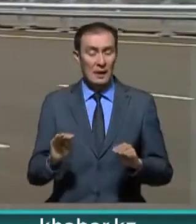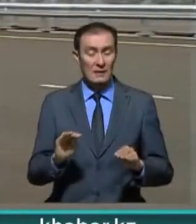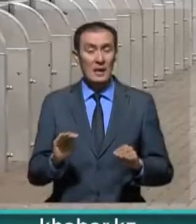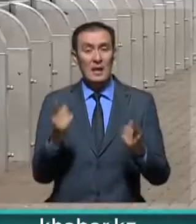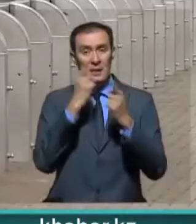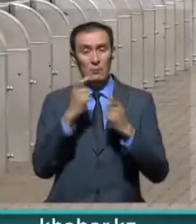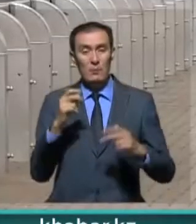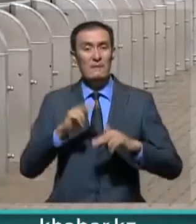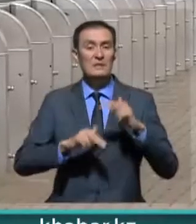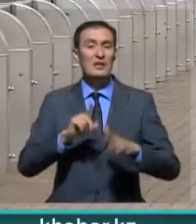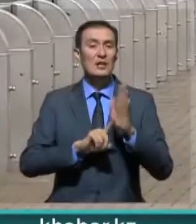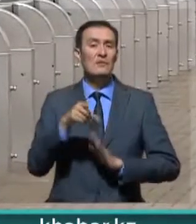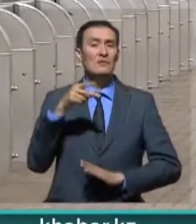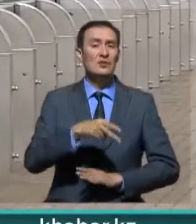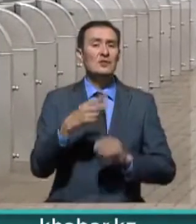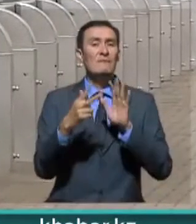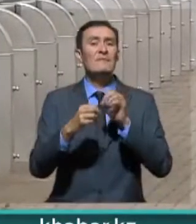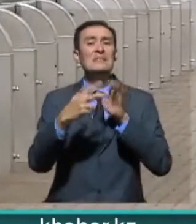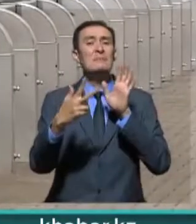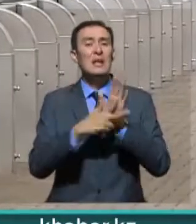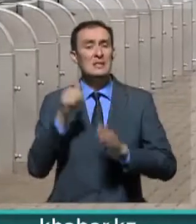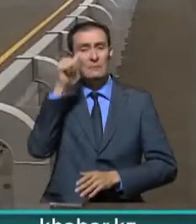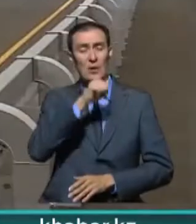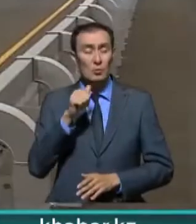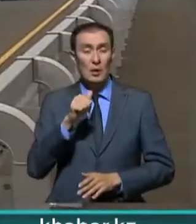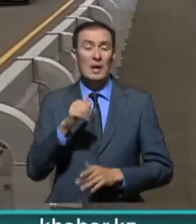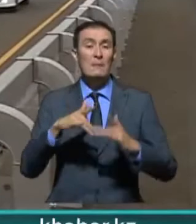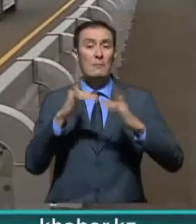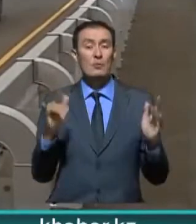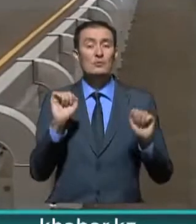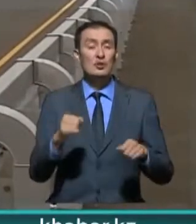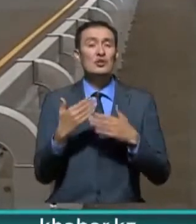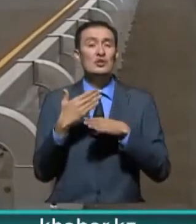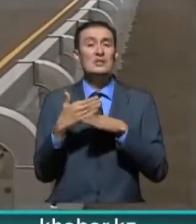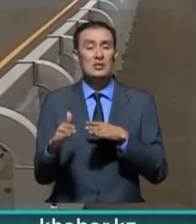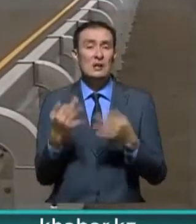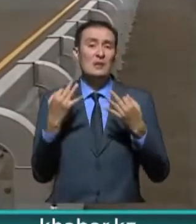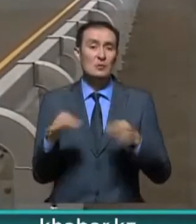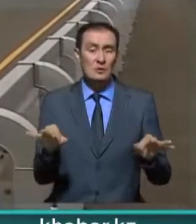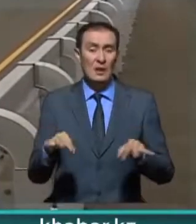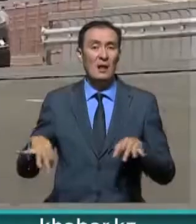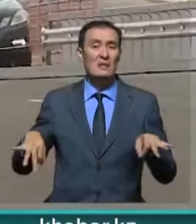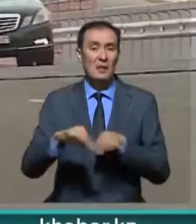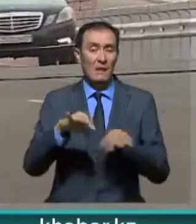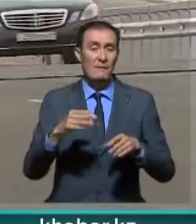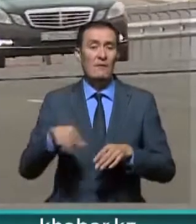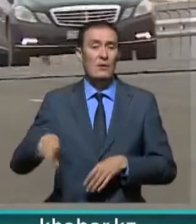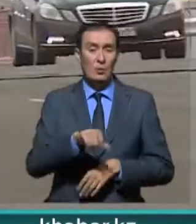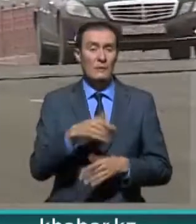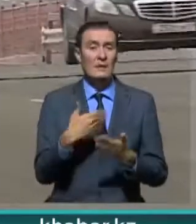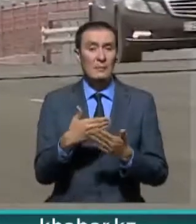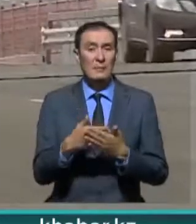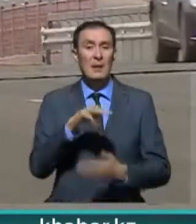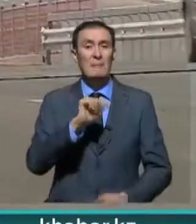Напомним, возводить его начали еще в 2018 году. Переправа позволит частично разгрузить трафик на столичных дорогах, в частности,